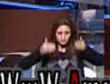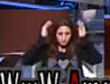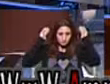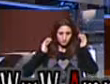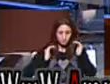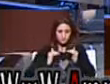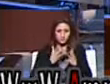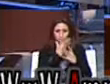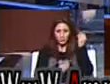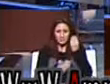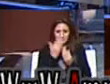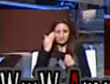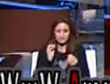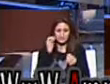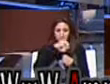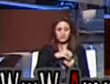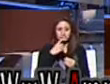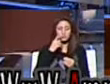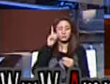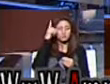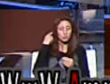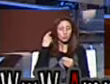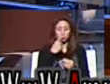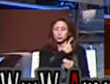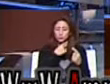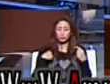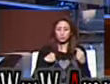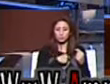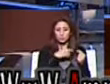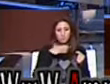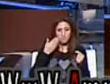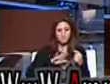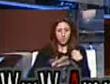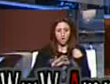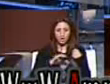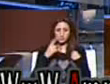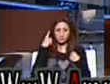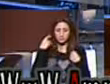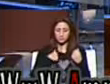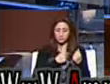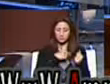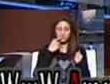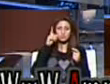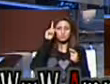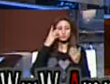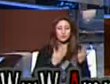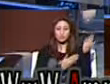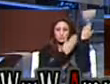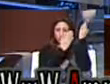البداية يعني نحتفل ان شاء الله دكتور محمود زميلنا واخويا الصغير عند الله عز وجل وربنا سبحانه وتعالى يتقبله ان شاء الله في